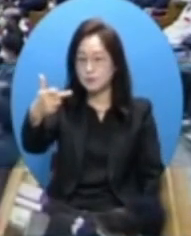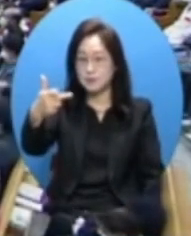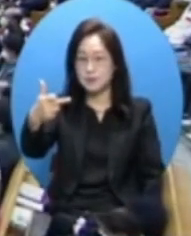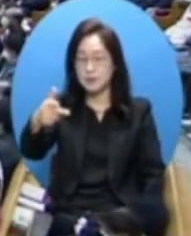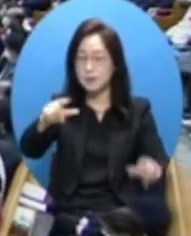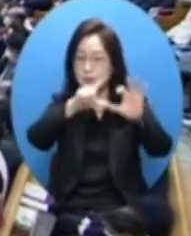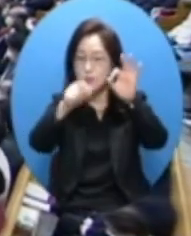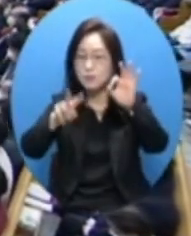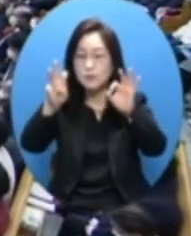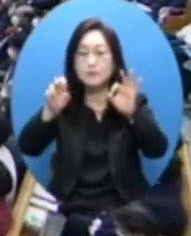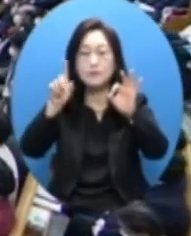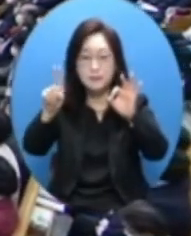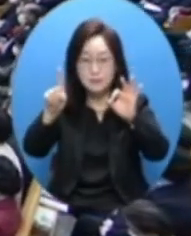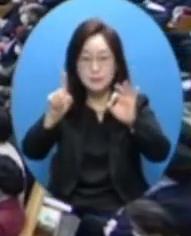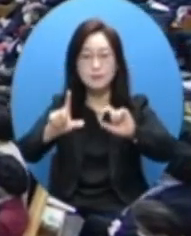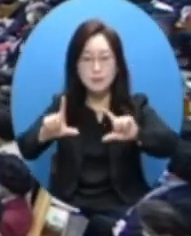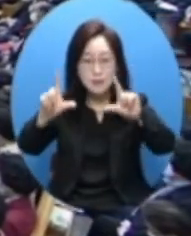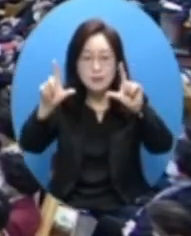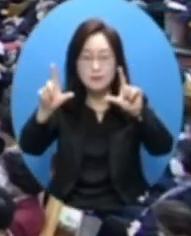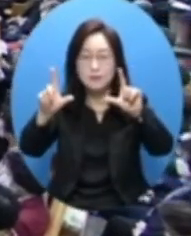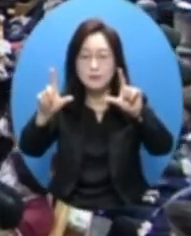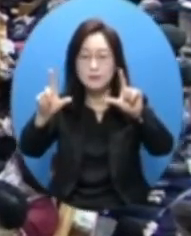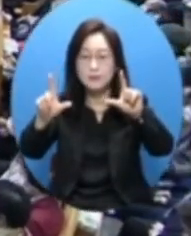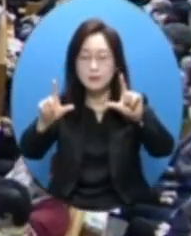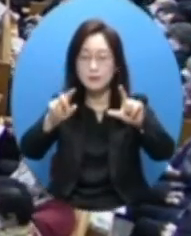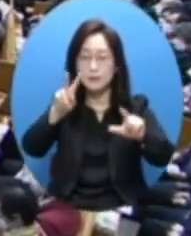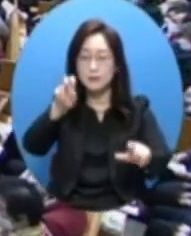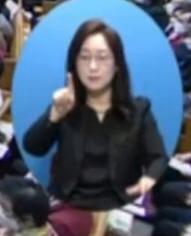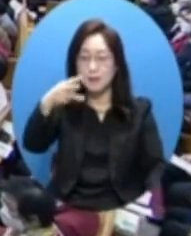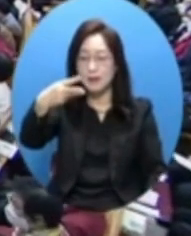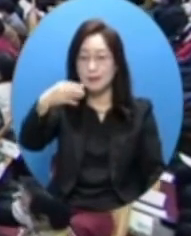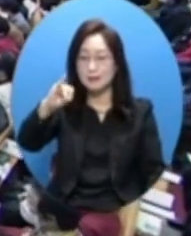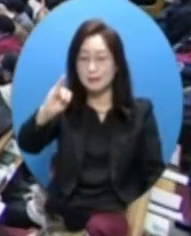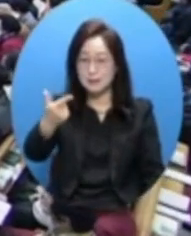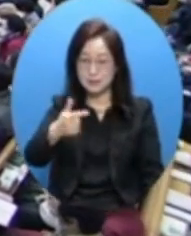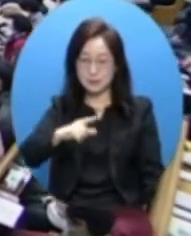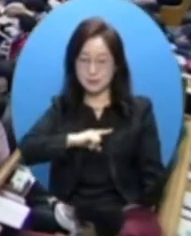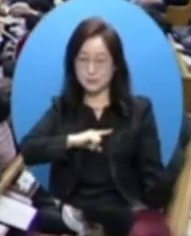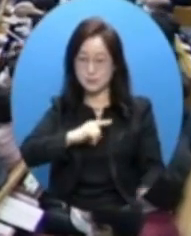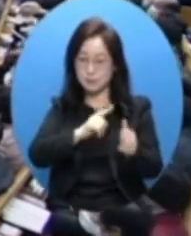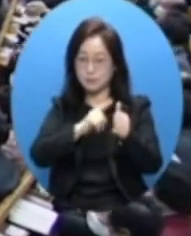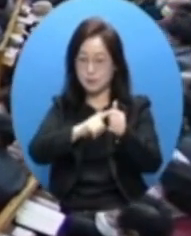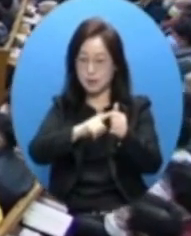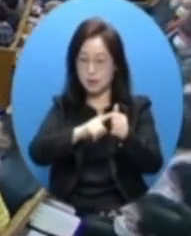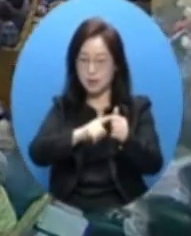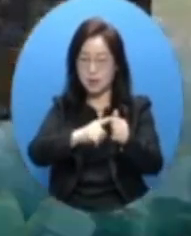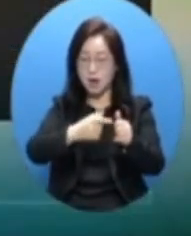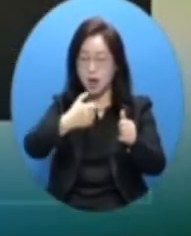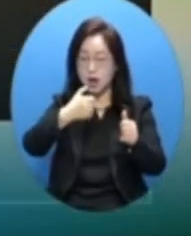31일 날 마르틴수가 로마카들에게 부패